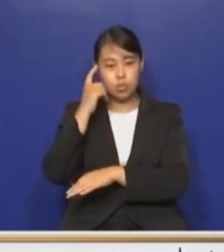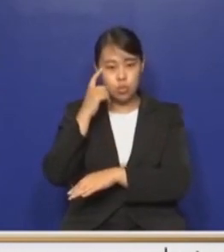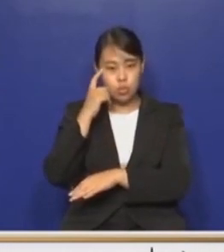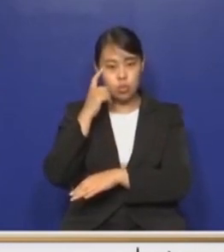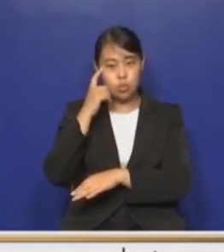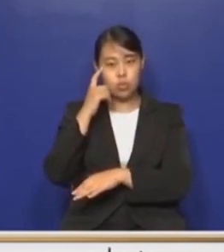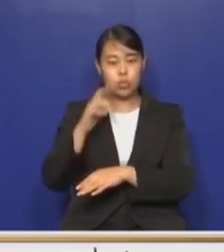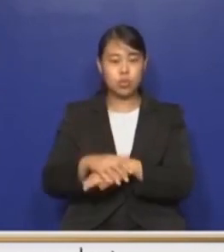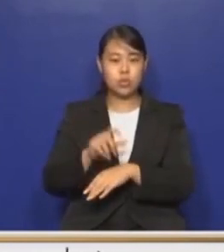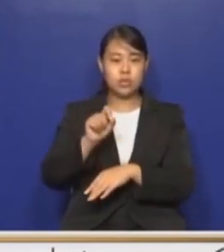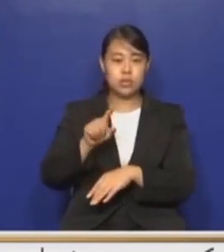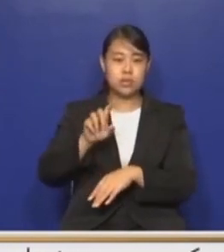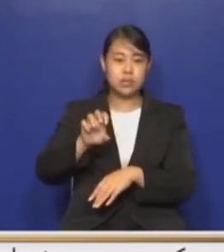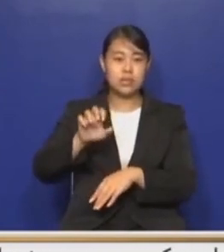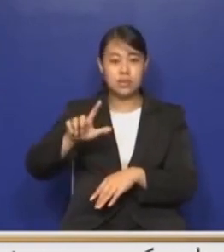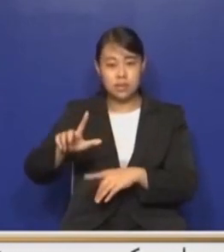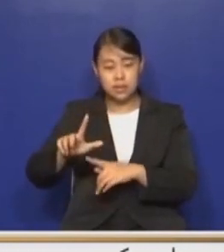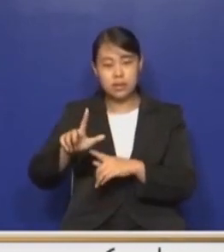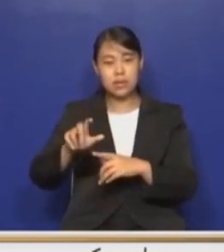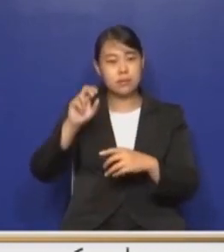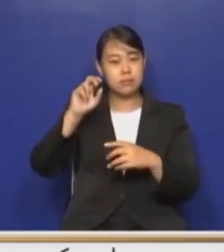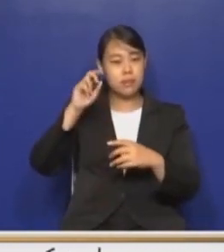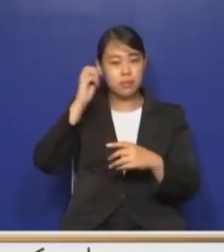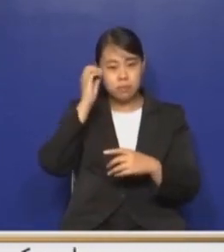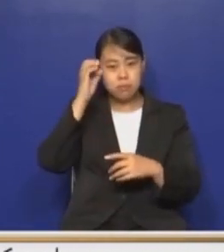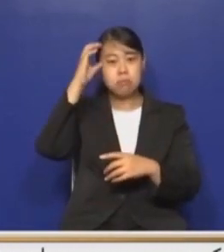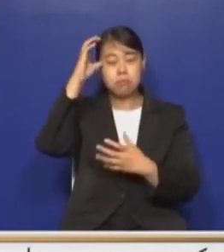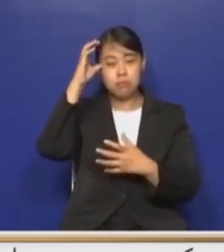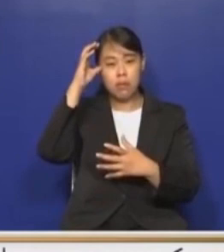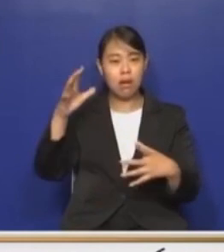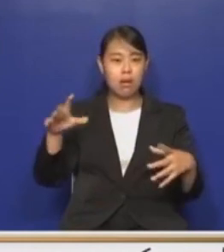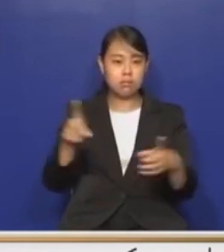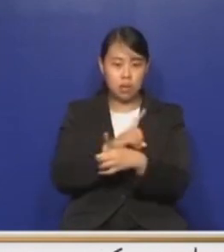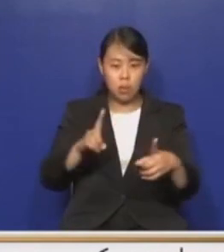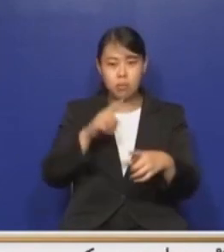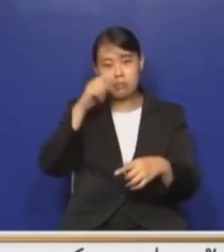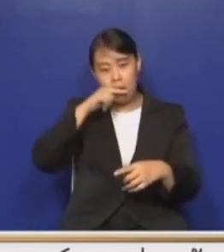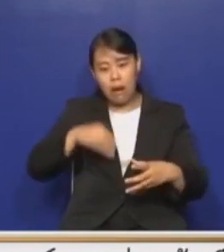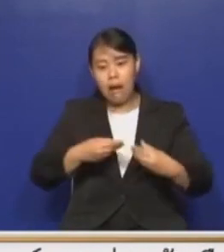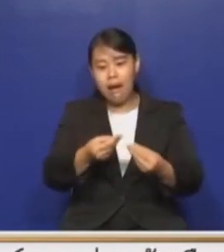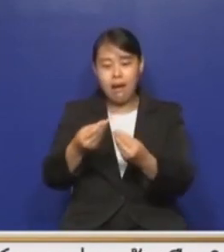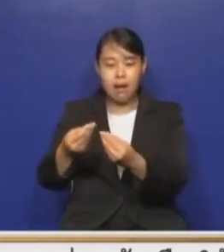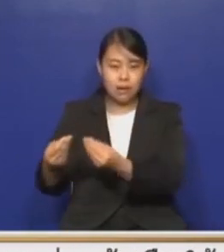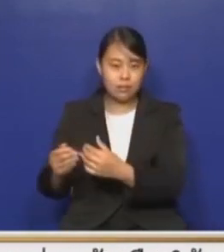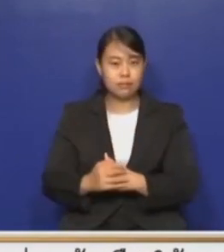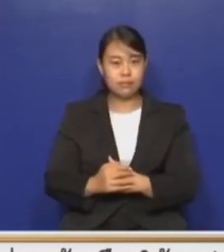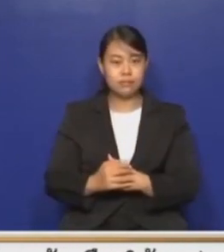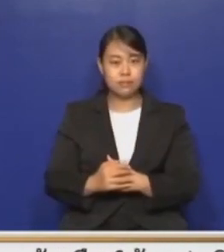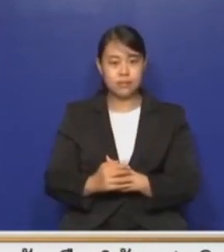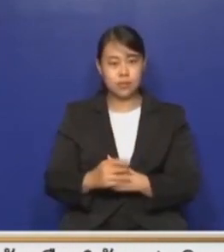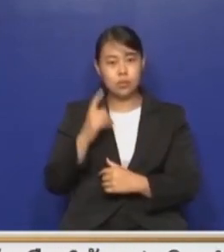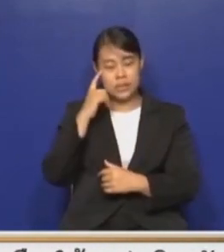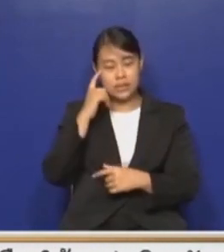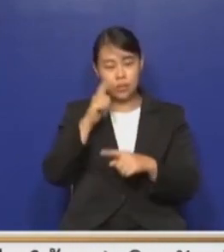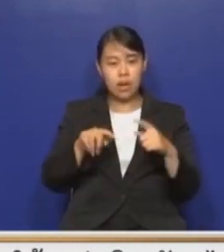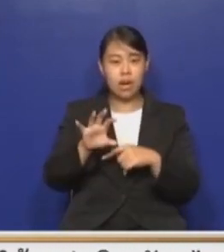างปัญญาสร้างธรรมให้กับสังคมไทยของเราผมเชื่อว่า 99%และแกทงตำรวจผมเชอวตำร